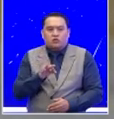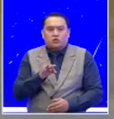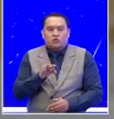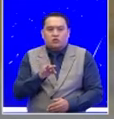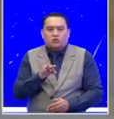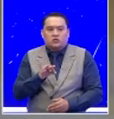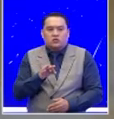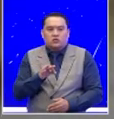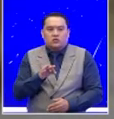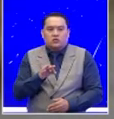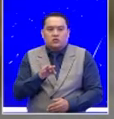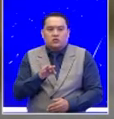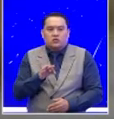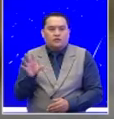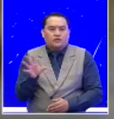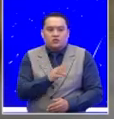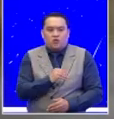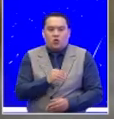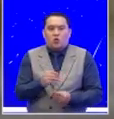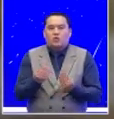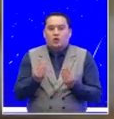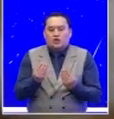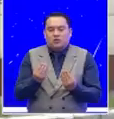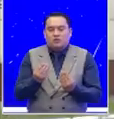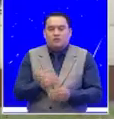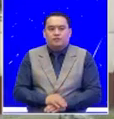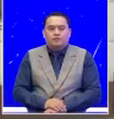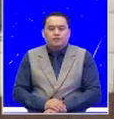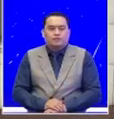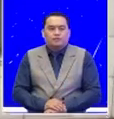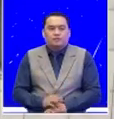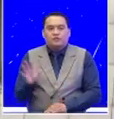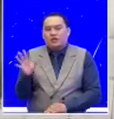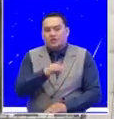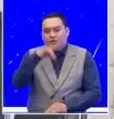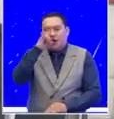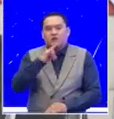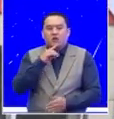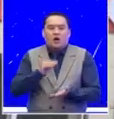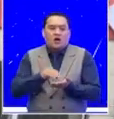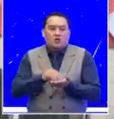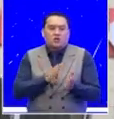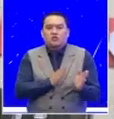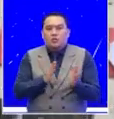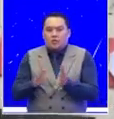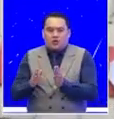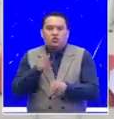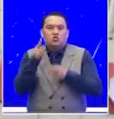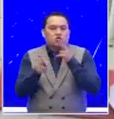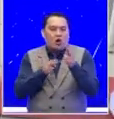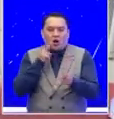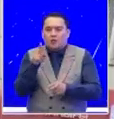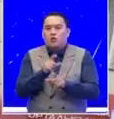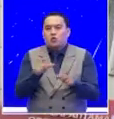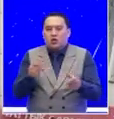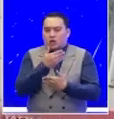с тефтельками. Все очень классно, супер. Состояние всех казахстанцев оценивается как стабильное. Жалоб со стороны